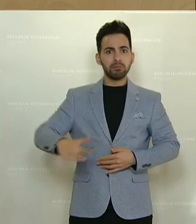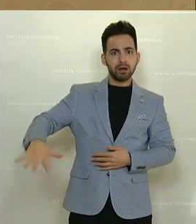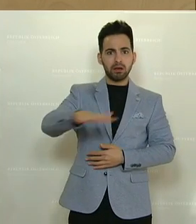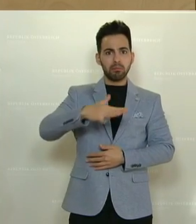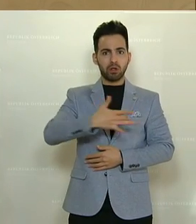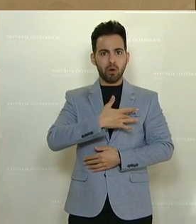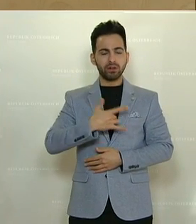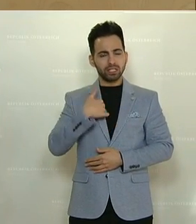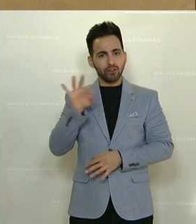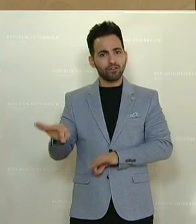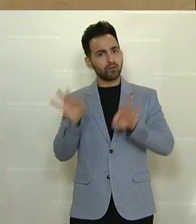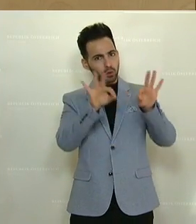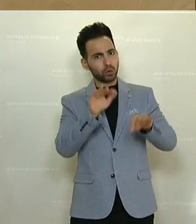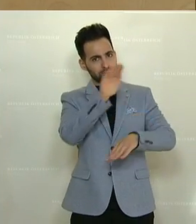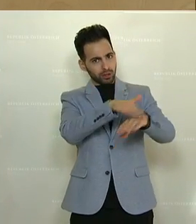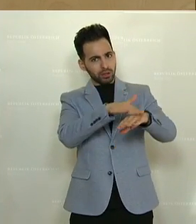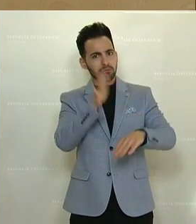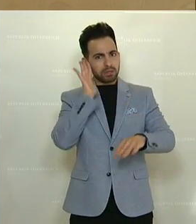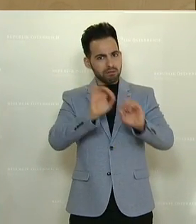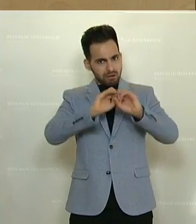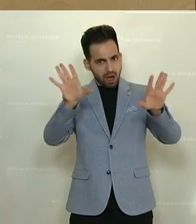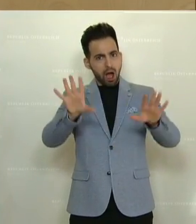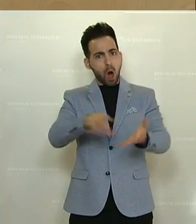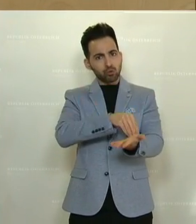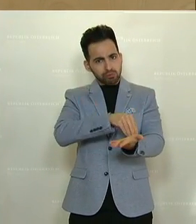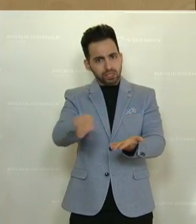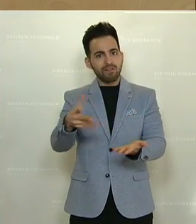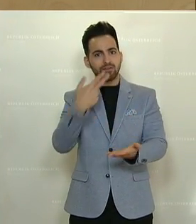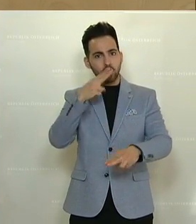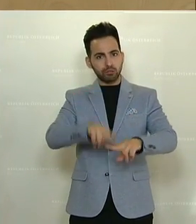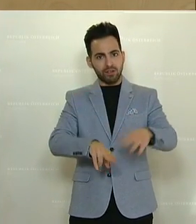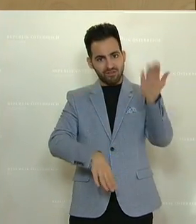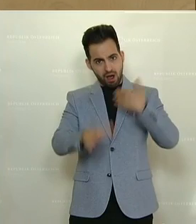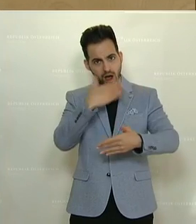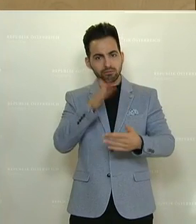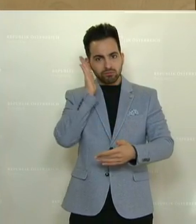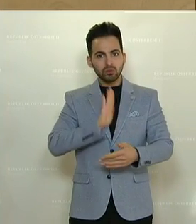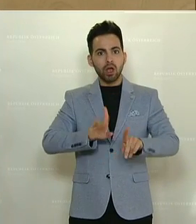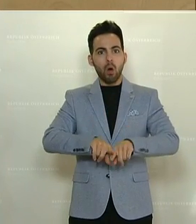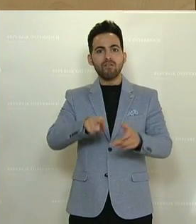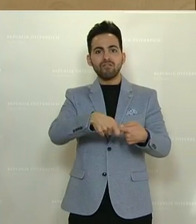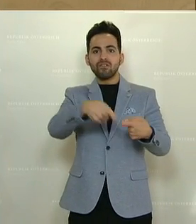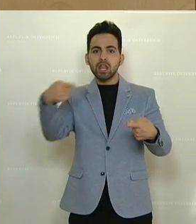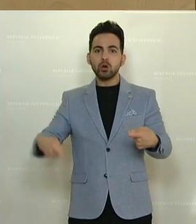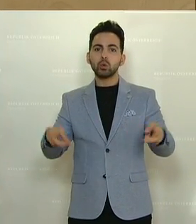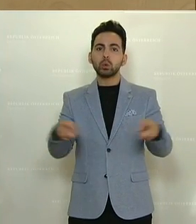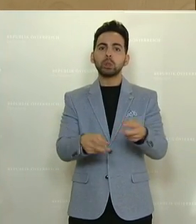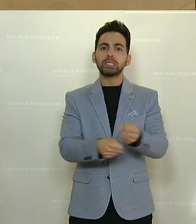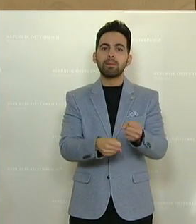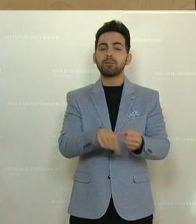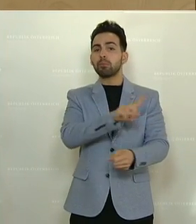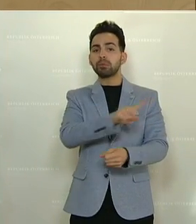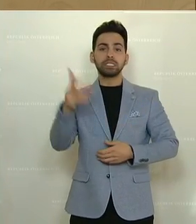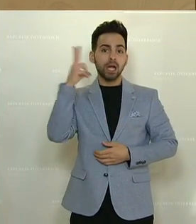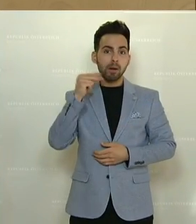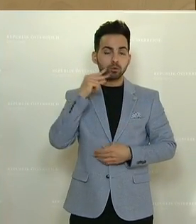daher, klären Sie das, zahlen Sie aus, was versprochen wurde und sorgen Sie für eine Verlängerung der Kurzarbeit bis in den Herbst,